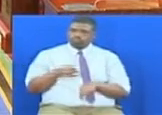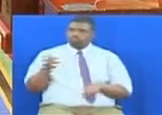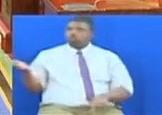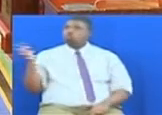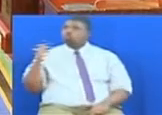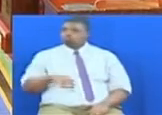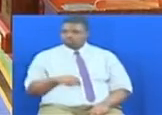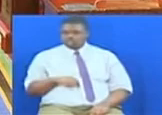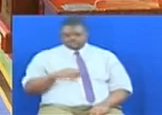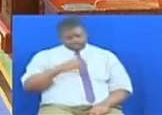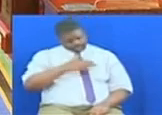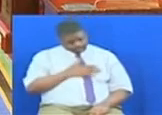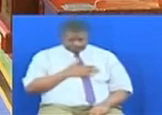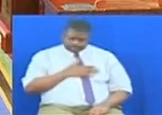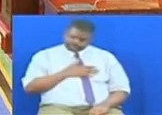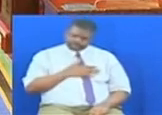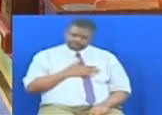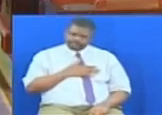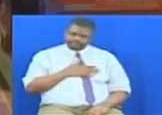kuja. Asante sana.